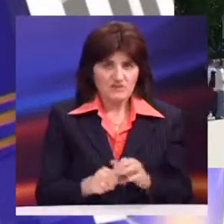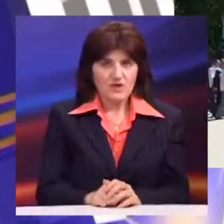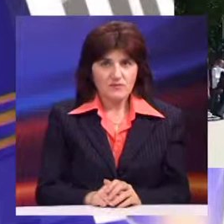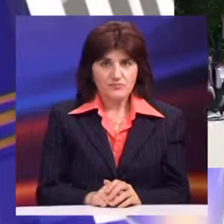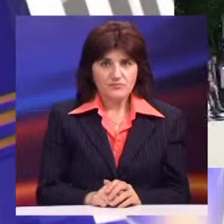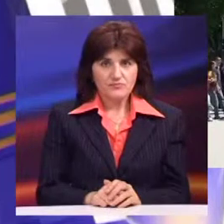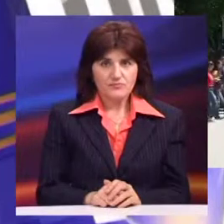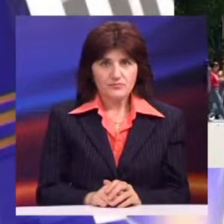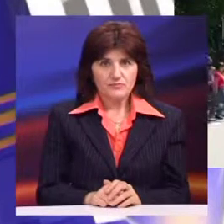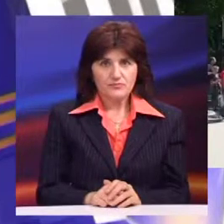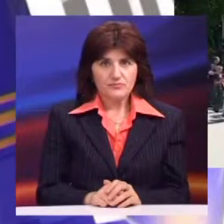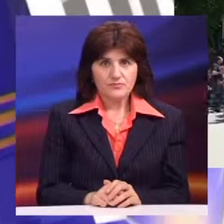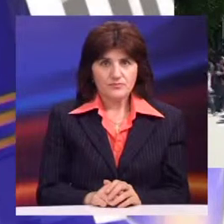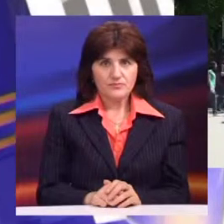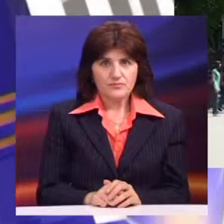obustavljen.